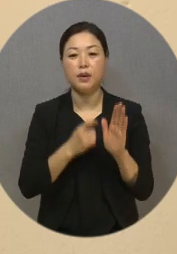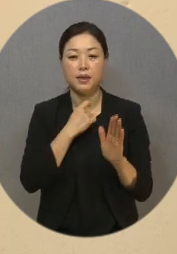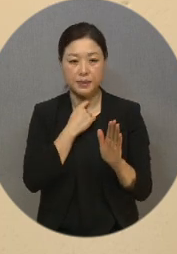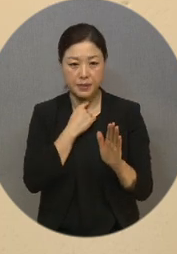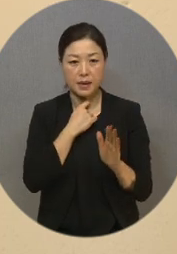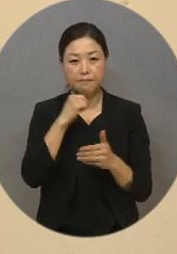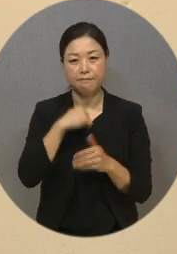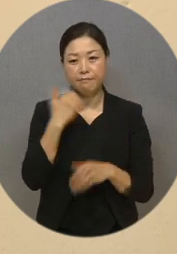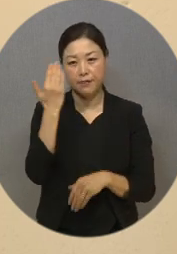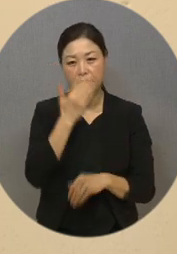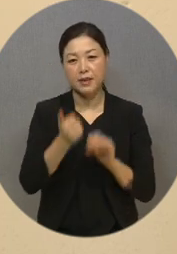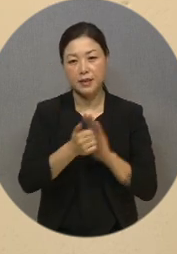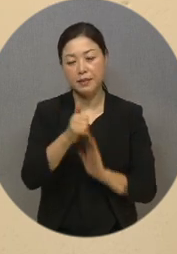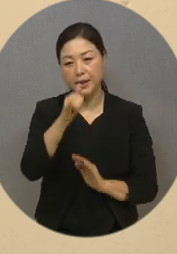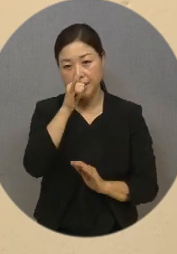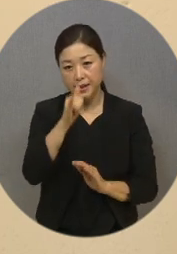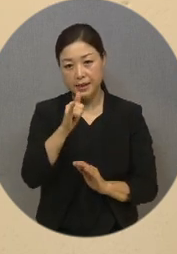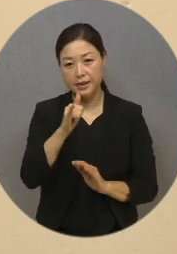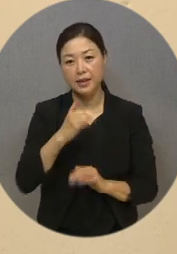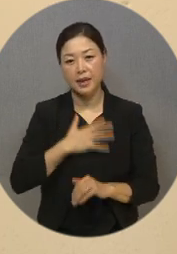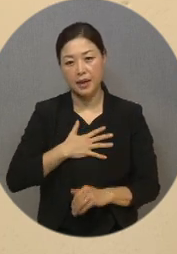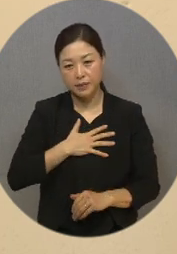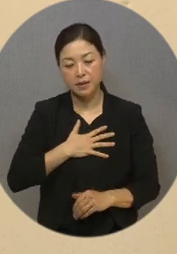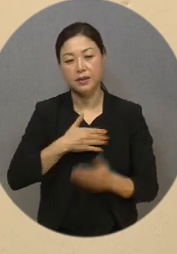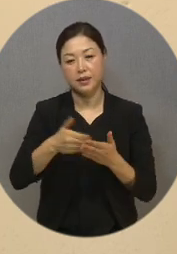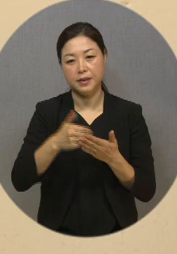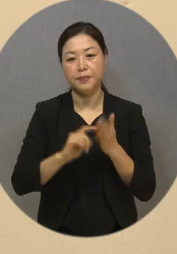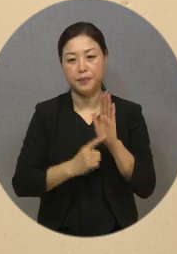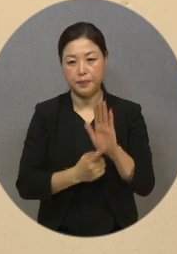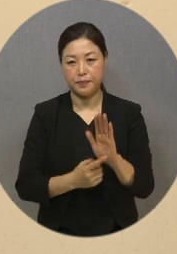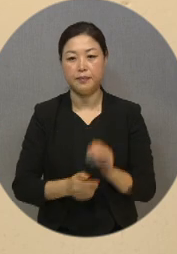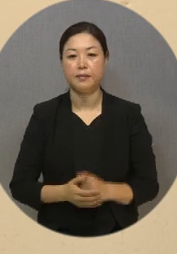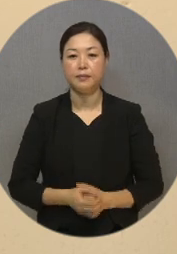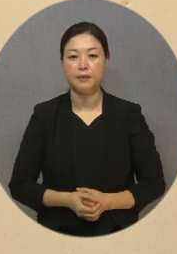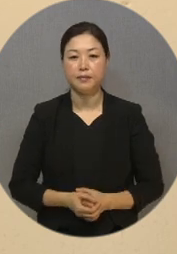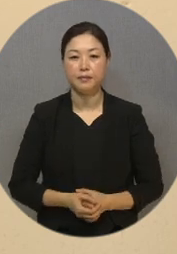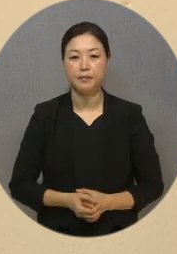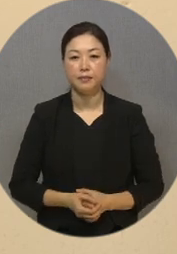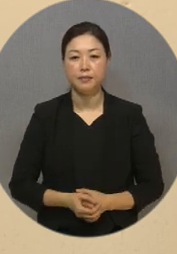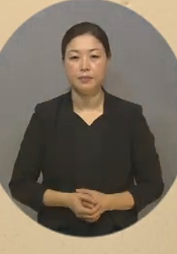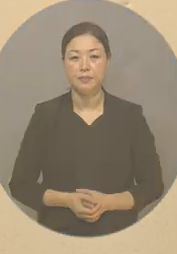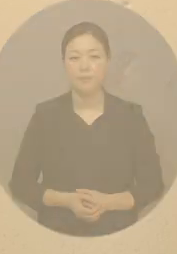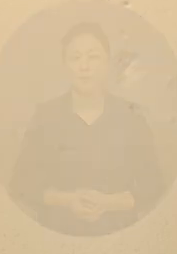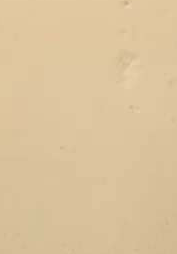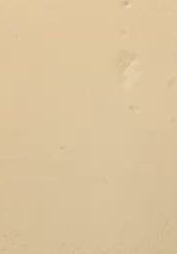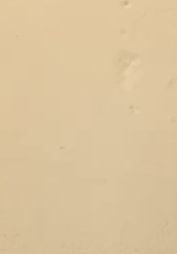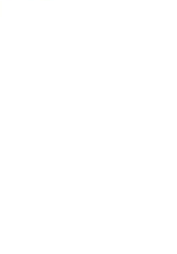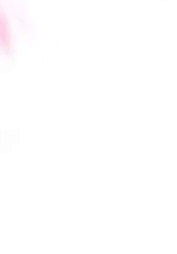순수하고 희망찬 기운을 그립니다. 복지TV 뉴스 정유정입니다.